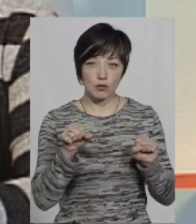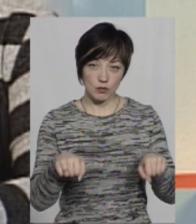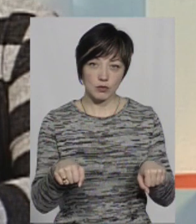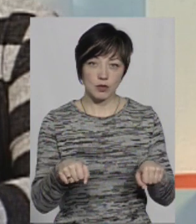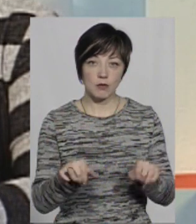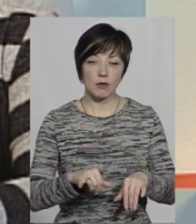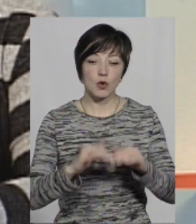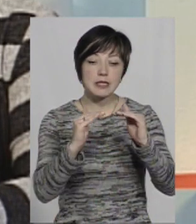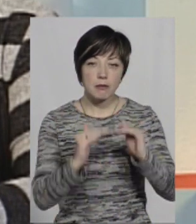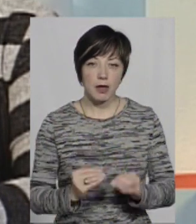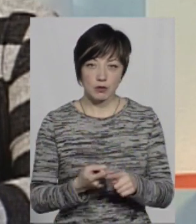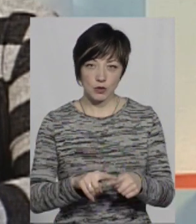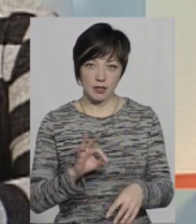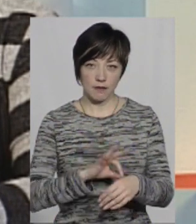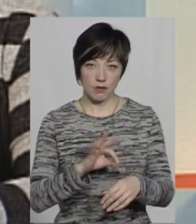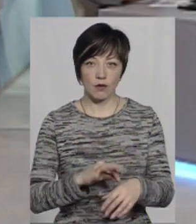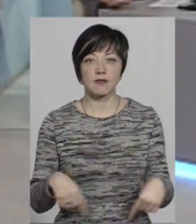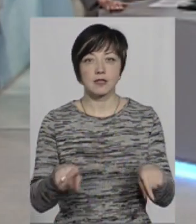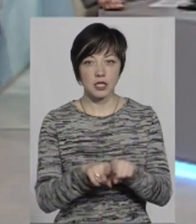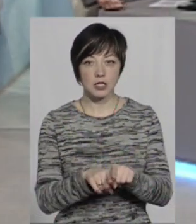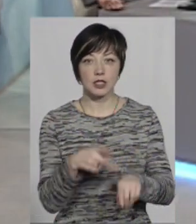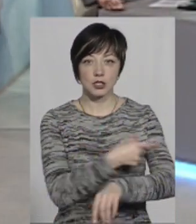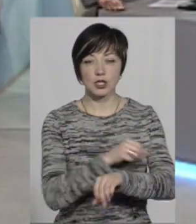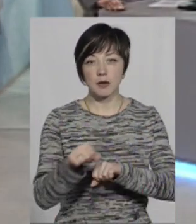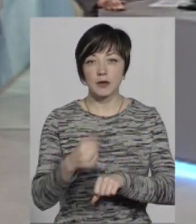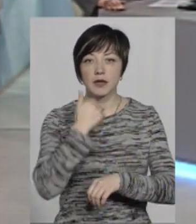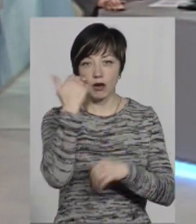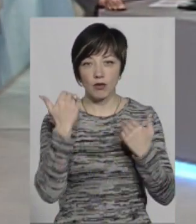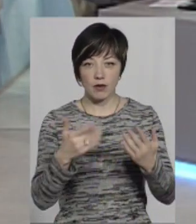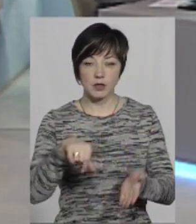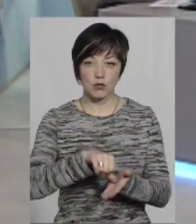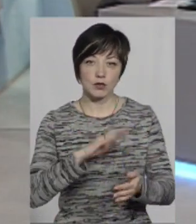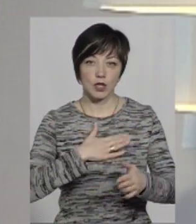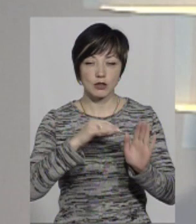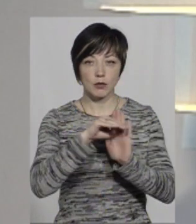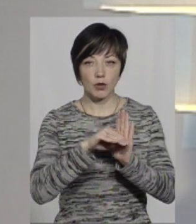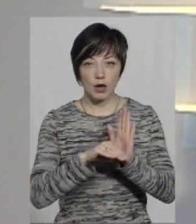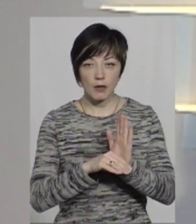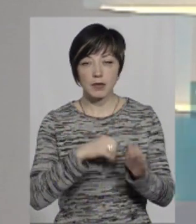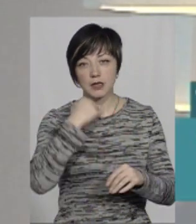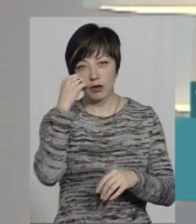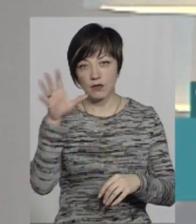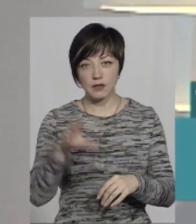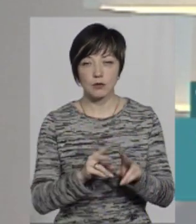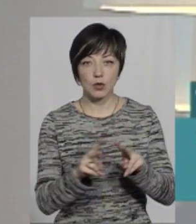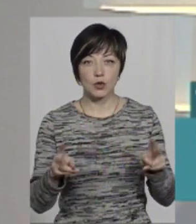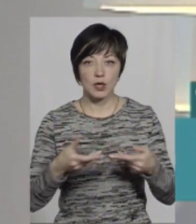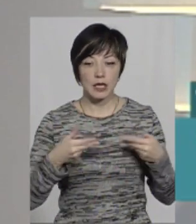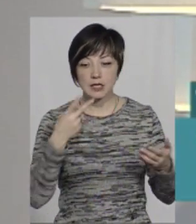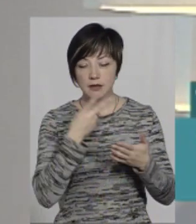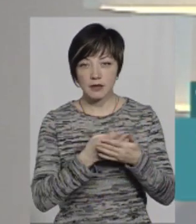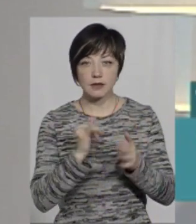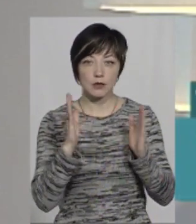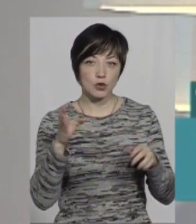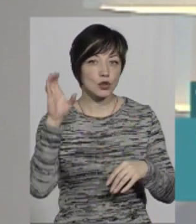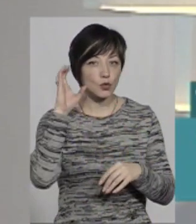про спад цього захворювання. Усе ж таки щеплення. Дякую вам за участь в нашій передачі. Дякую всіх, хто нас дивився